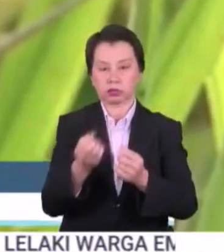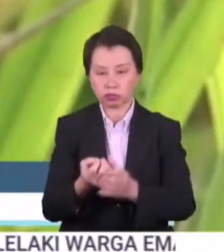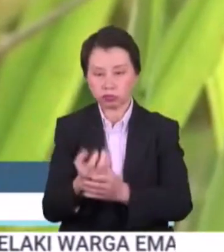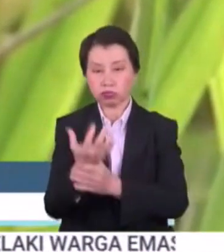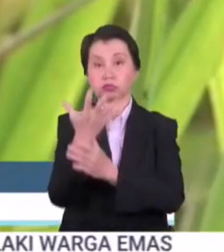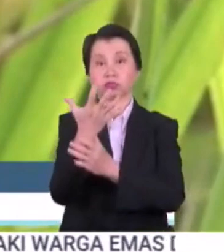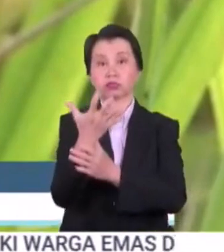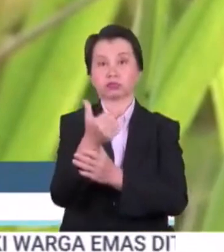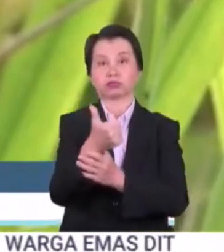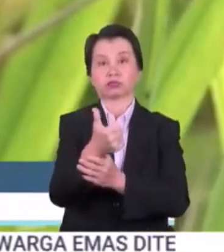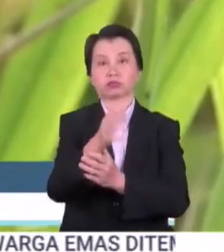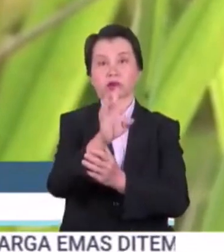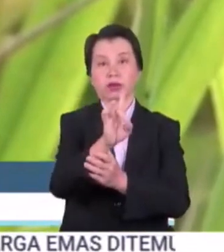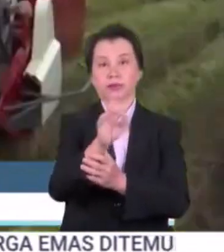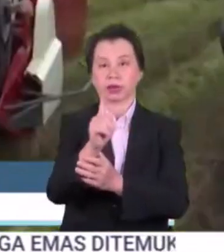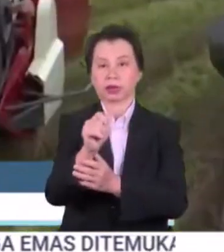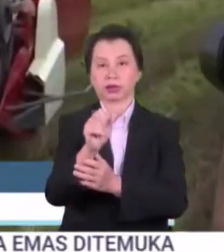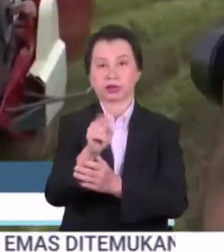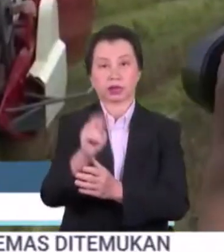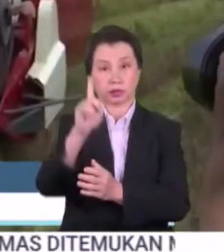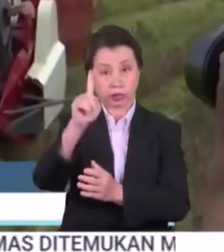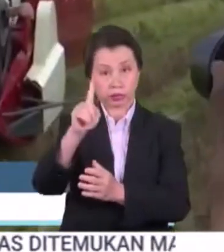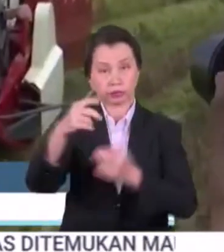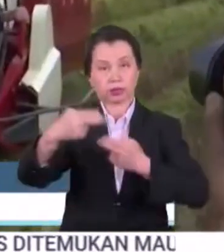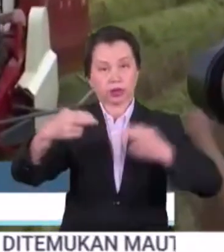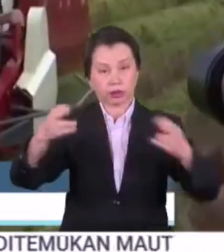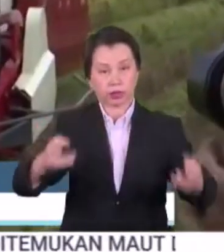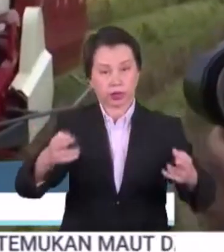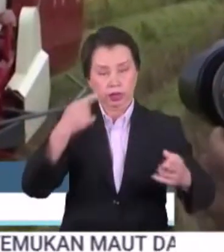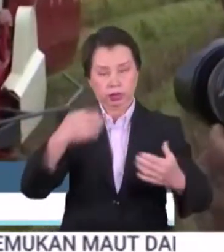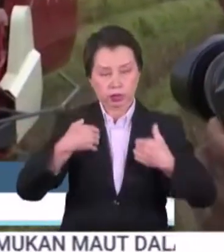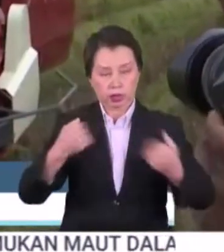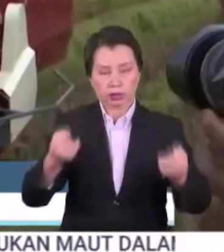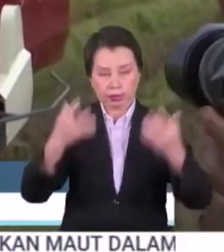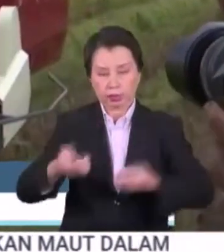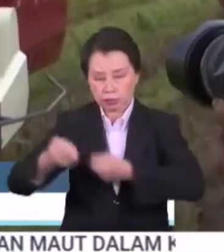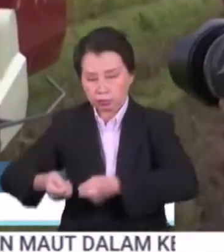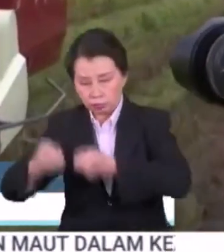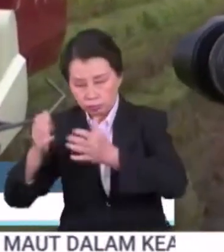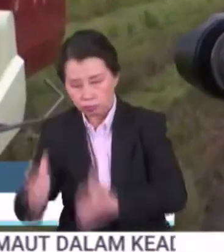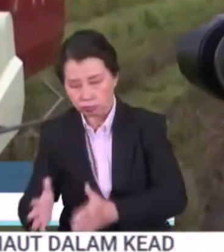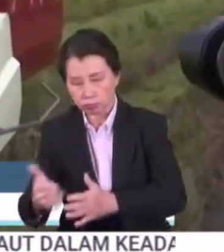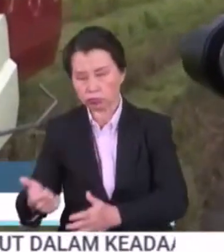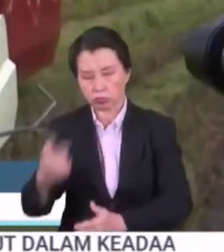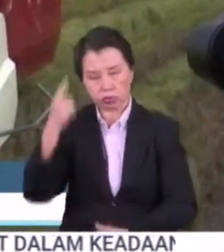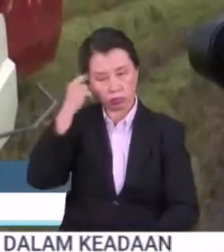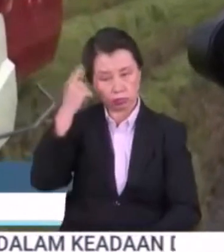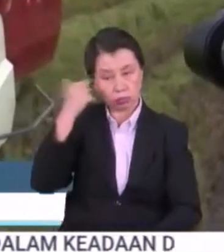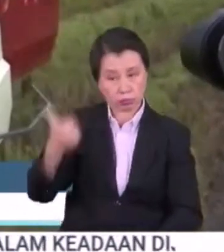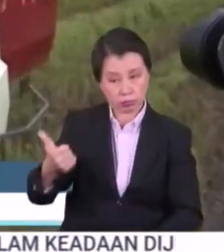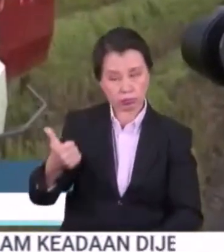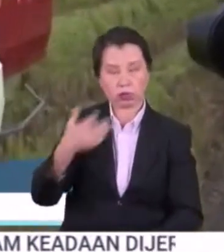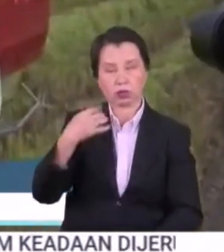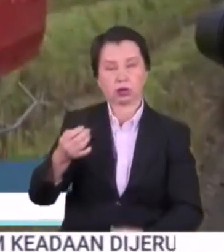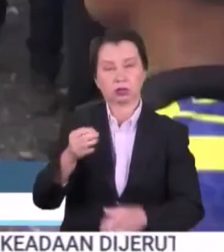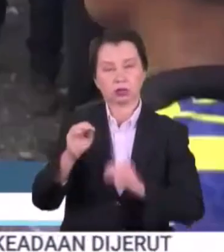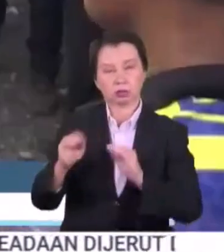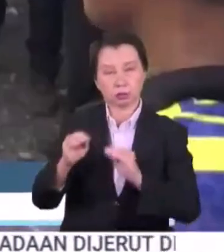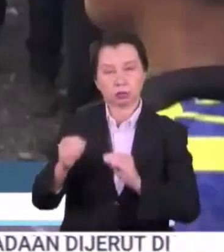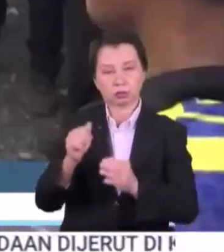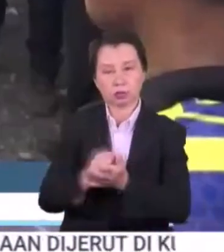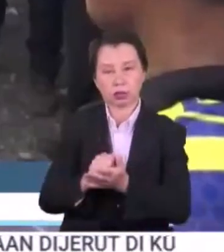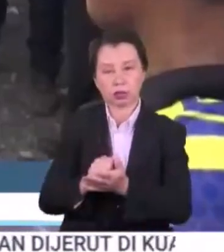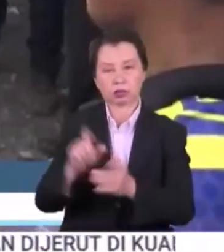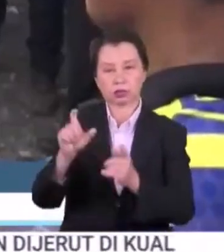tuaian lebih 8 tan per hektar. Dalam usaha melahirkan lebih ramai petani dan pesawah berpengetahuan, pengembangan pengetahuan